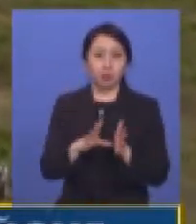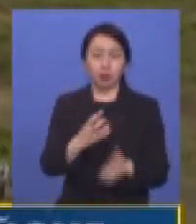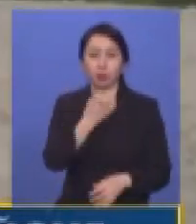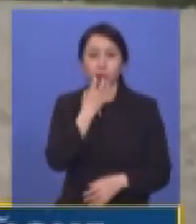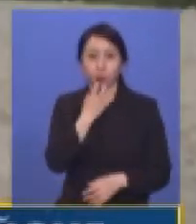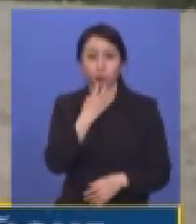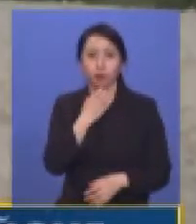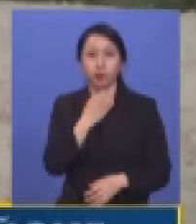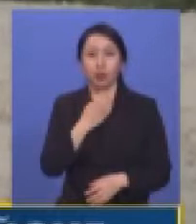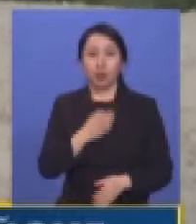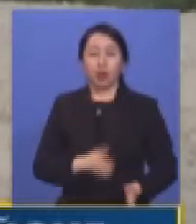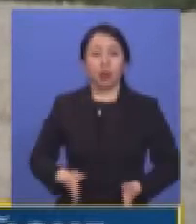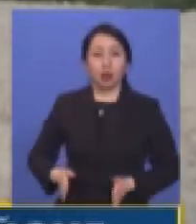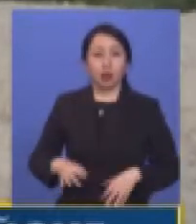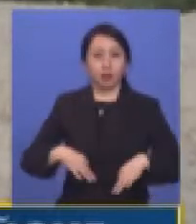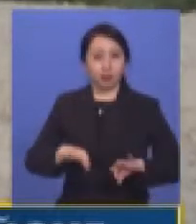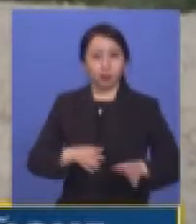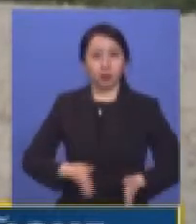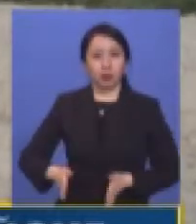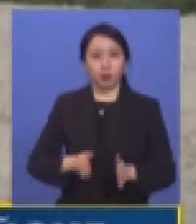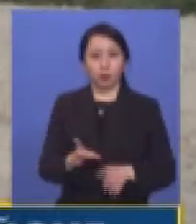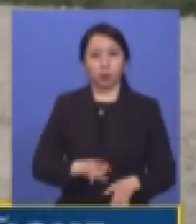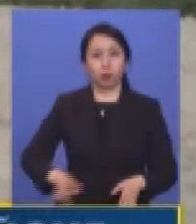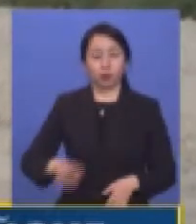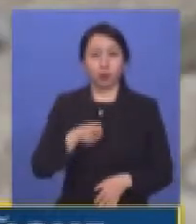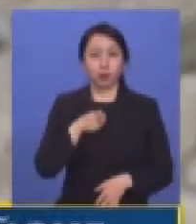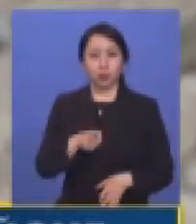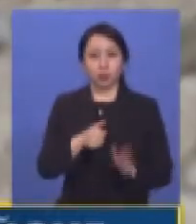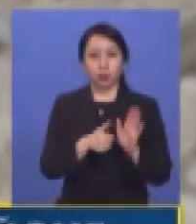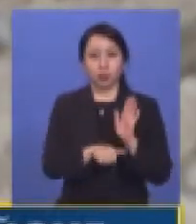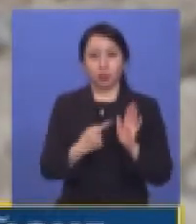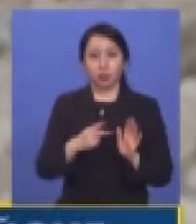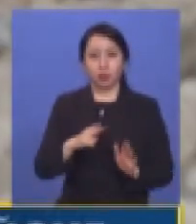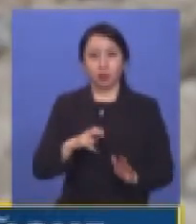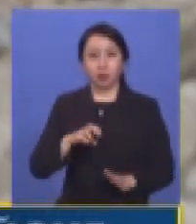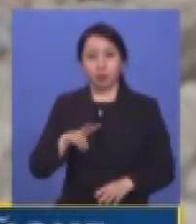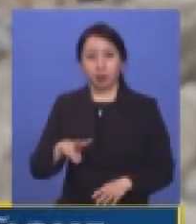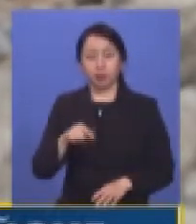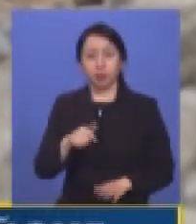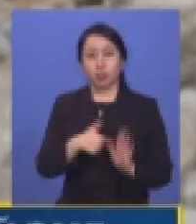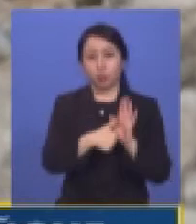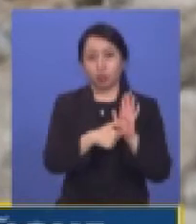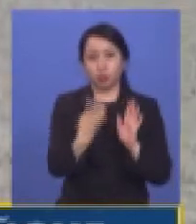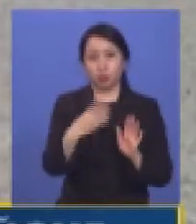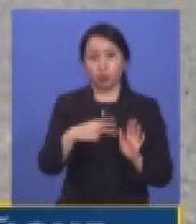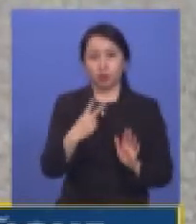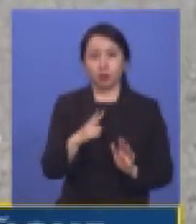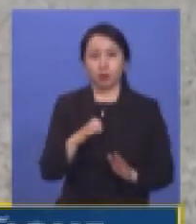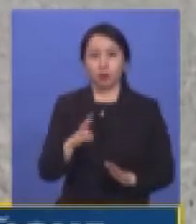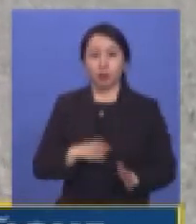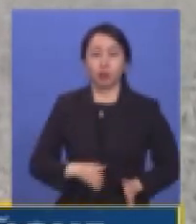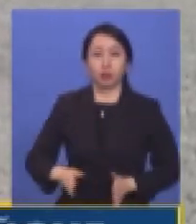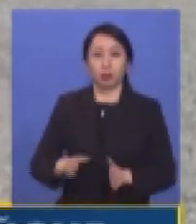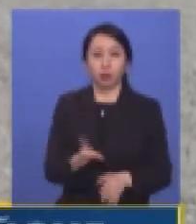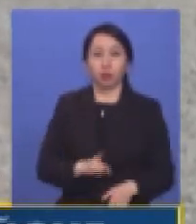тепло сеть автомобильных дорог в районе составляют 1061 километр из них шестьсот сорок два километра дорог